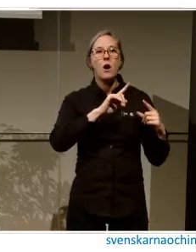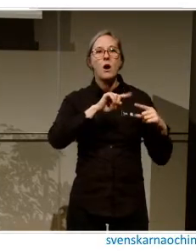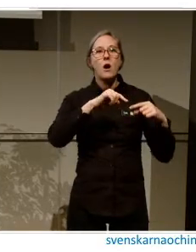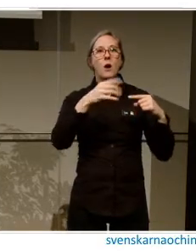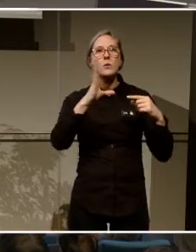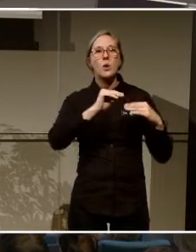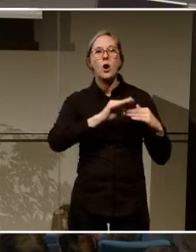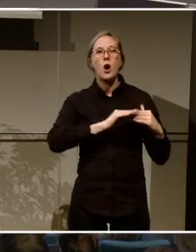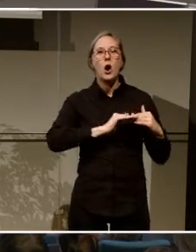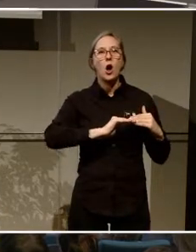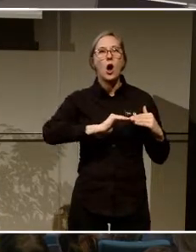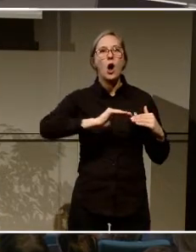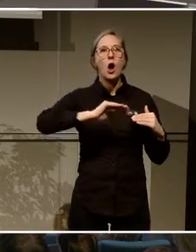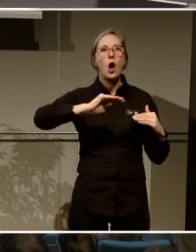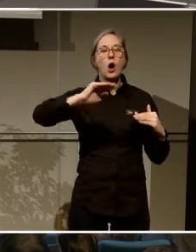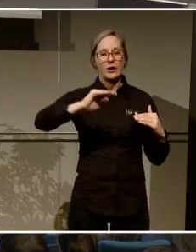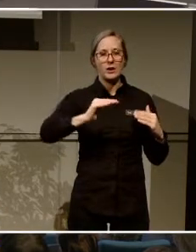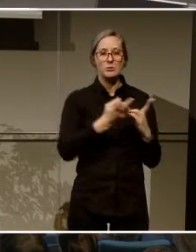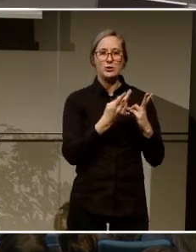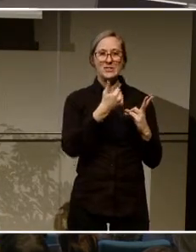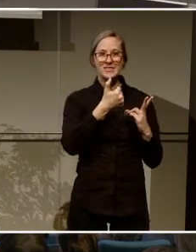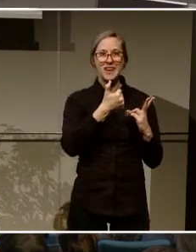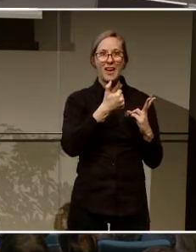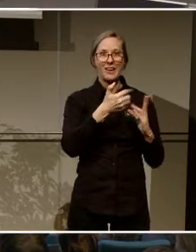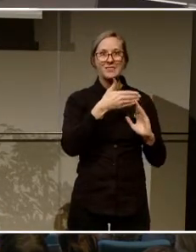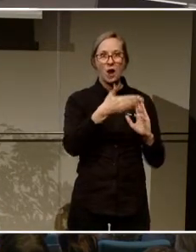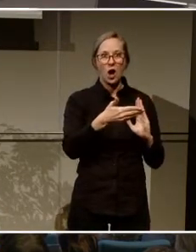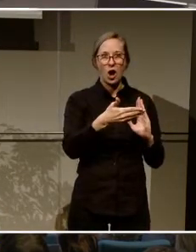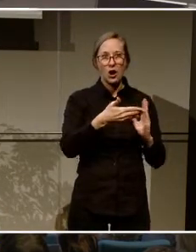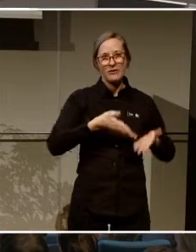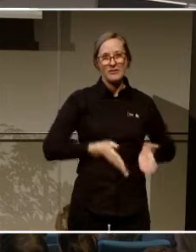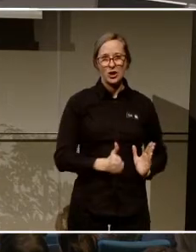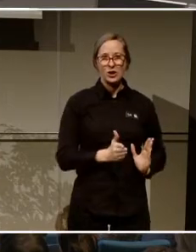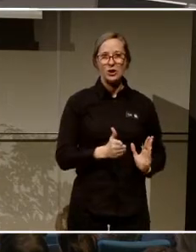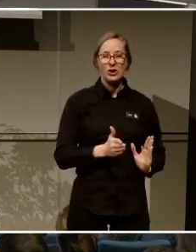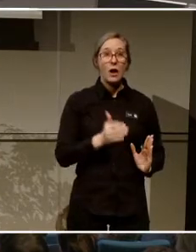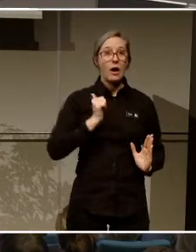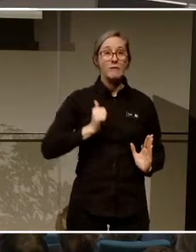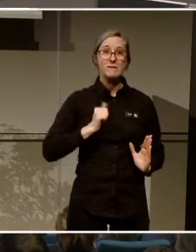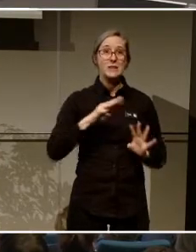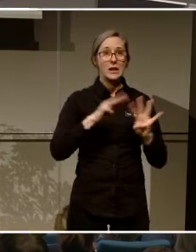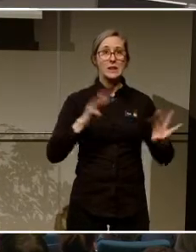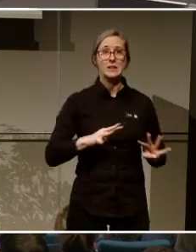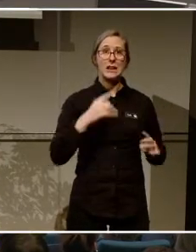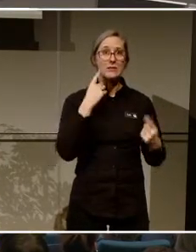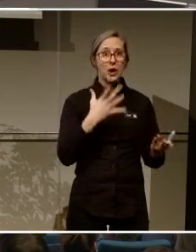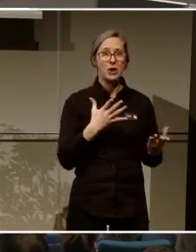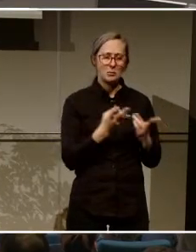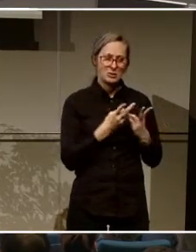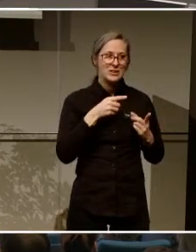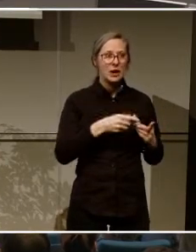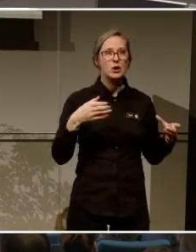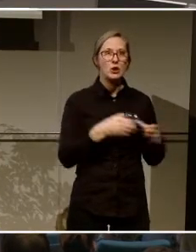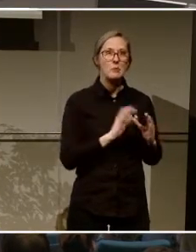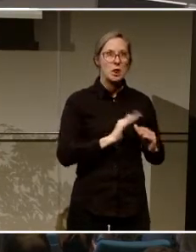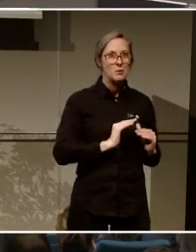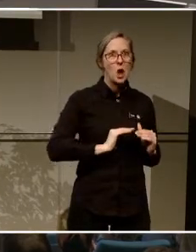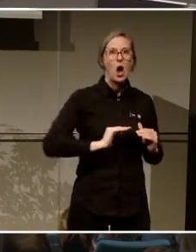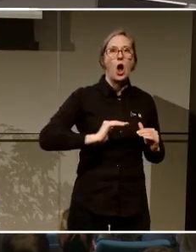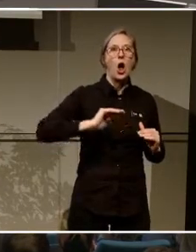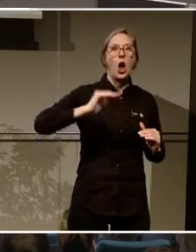ökat 60-talister som börjar använda internet varje dag. Så i denna gruppen har vi sett att det har ökat hela tiden då. Och under den